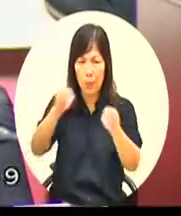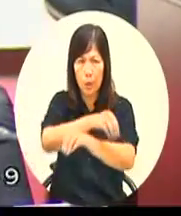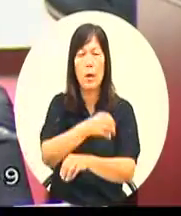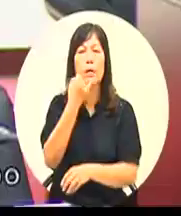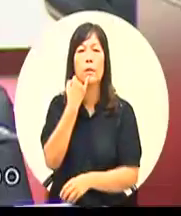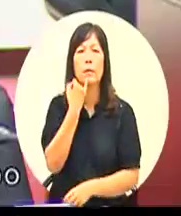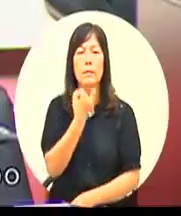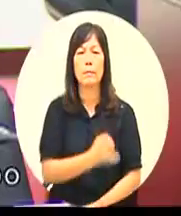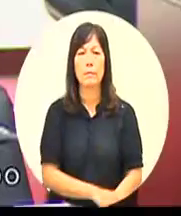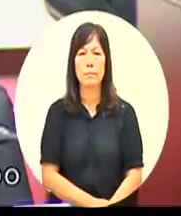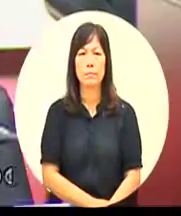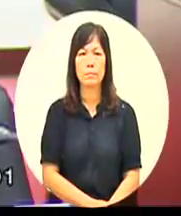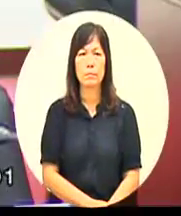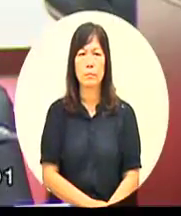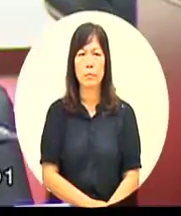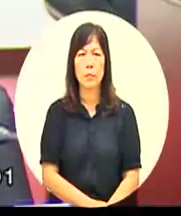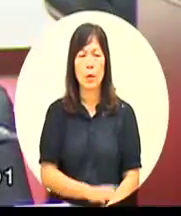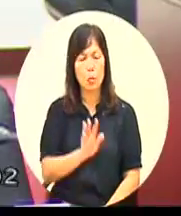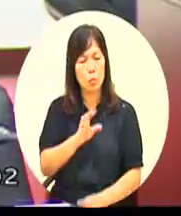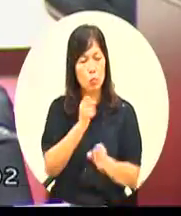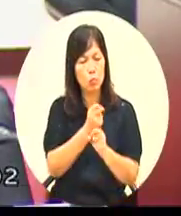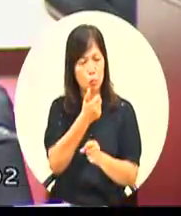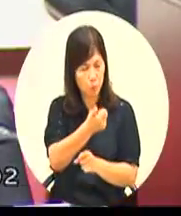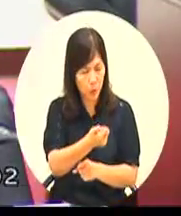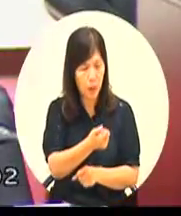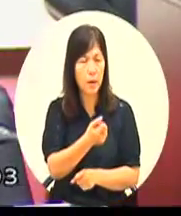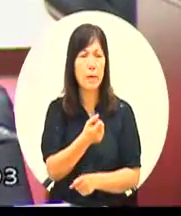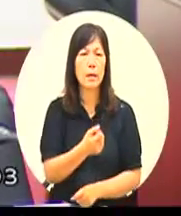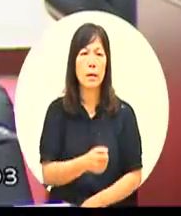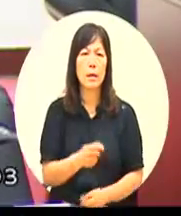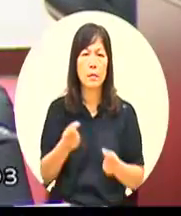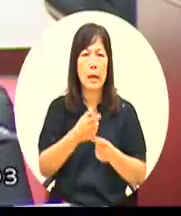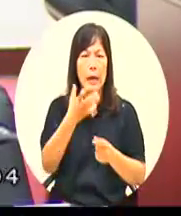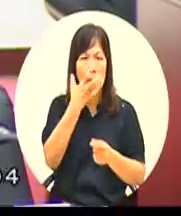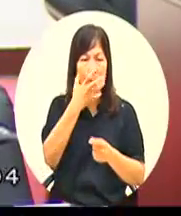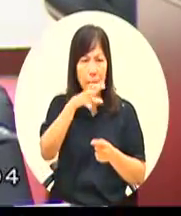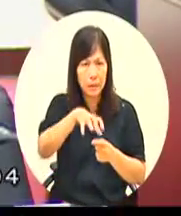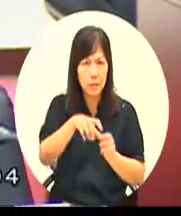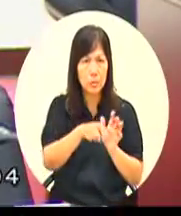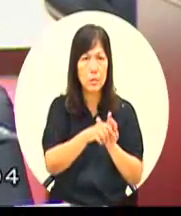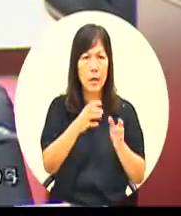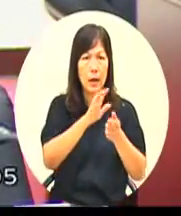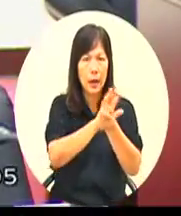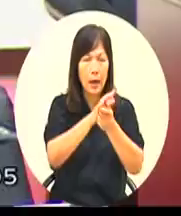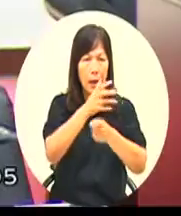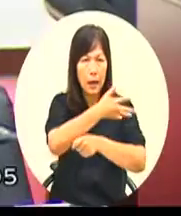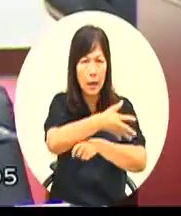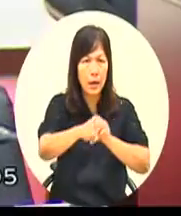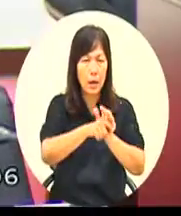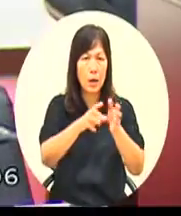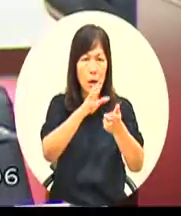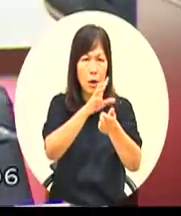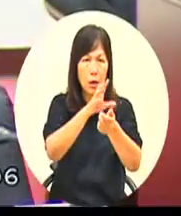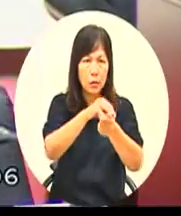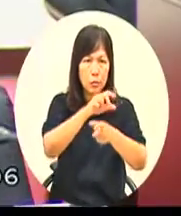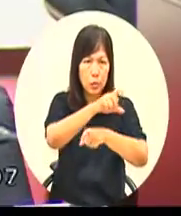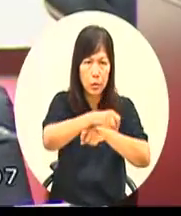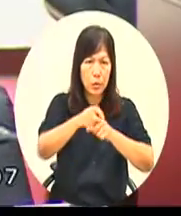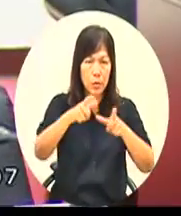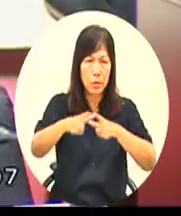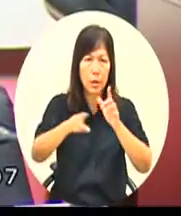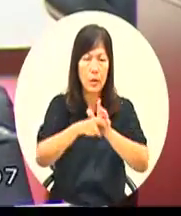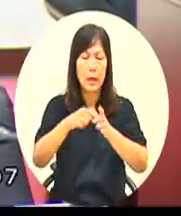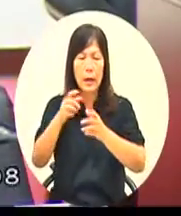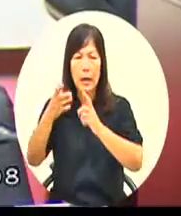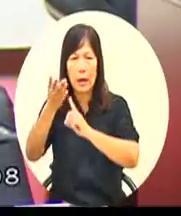觉得有一些做的是非常的好啦哈，像盐城区的一个爱河学院呐哈，旗津区的海洋学院